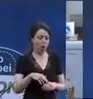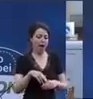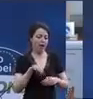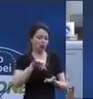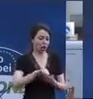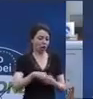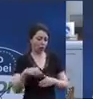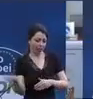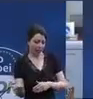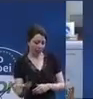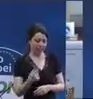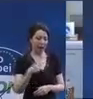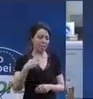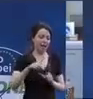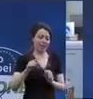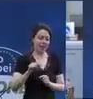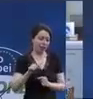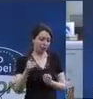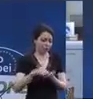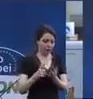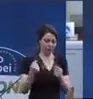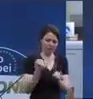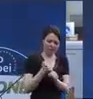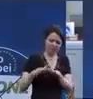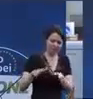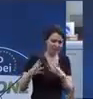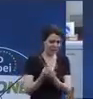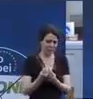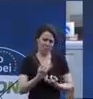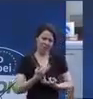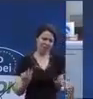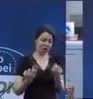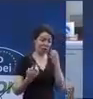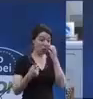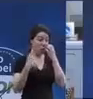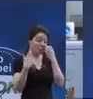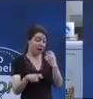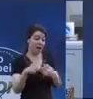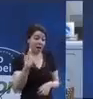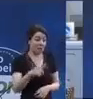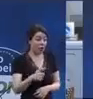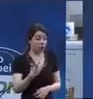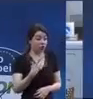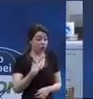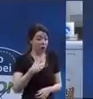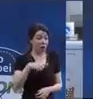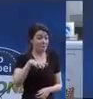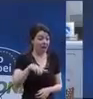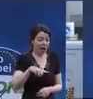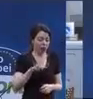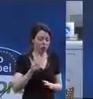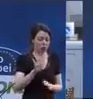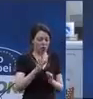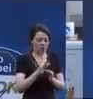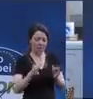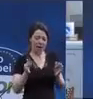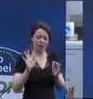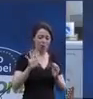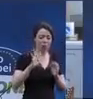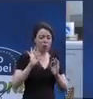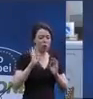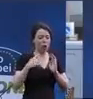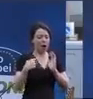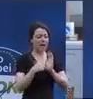dal centrodestra oggi non c'è Maria hanno lavorato bene insieme perfettamente perché perché c'era dietro quello spirito repubblicano che univa il